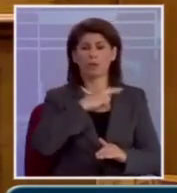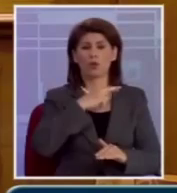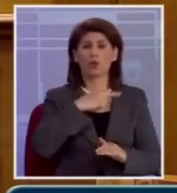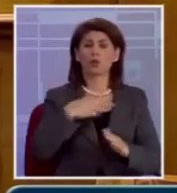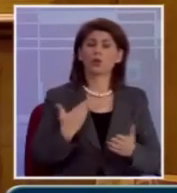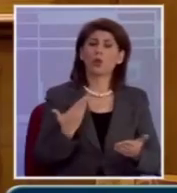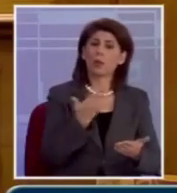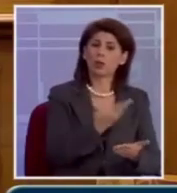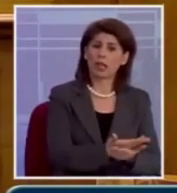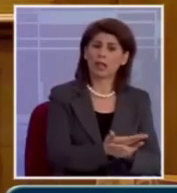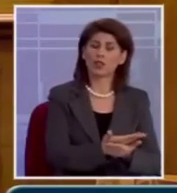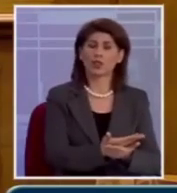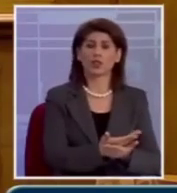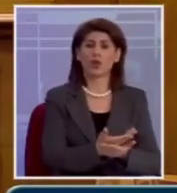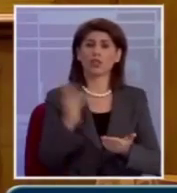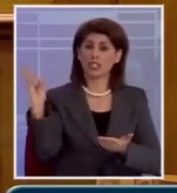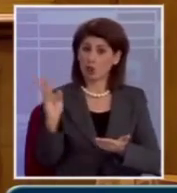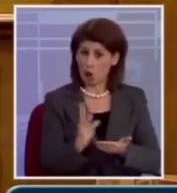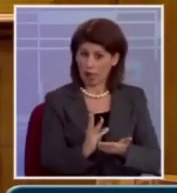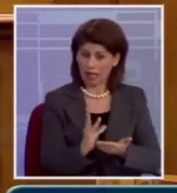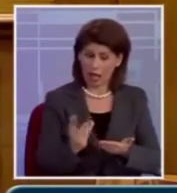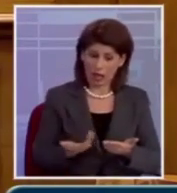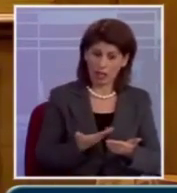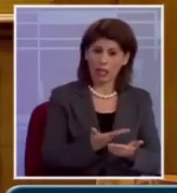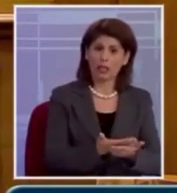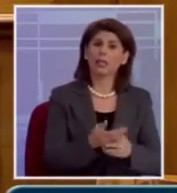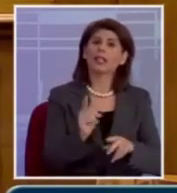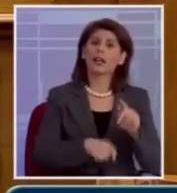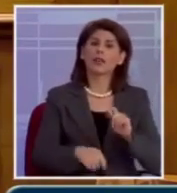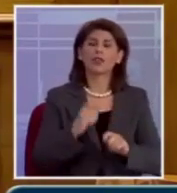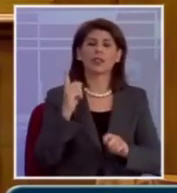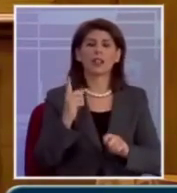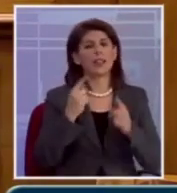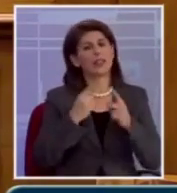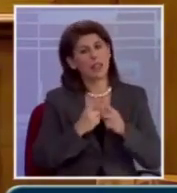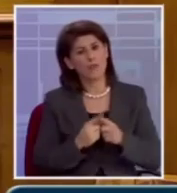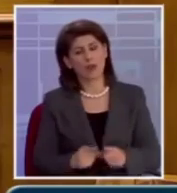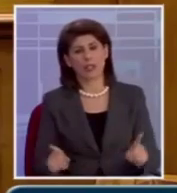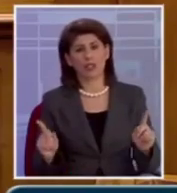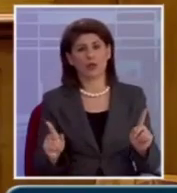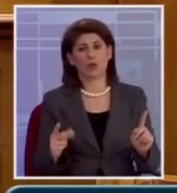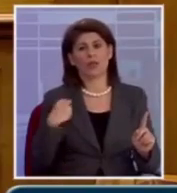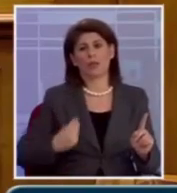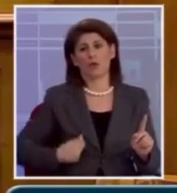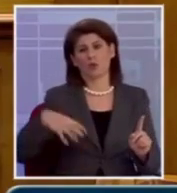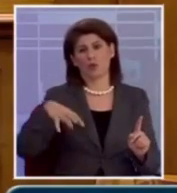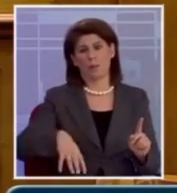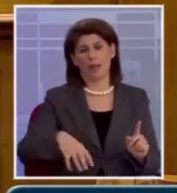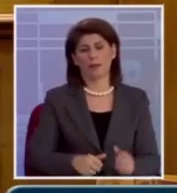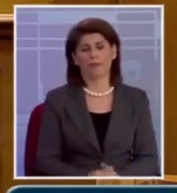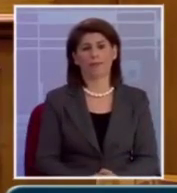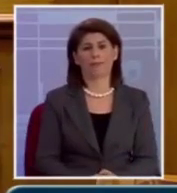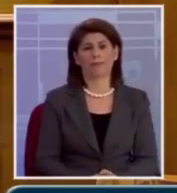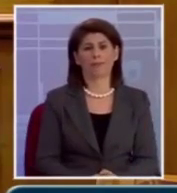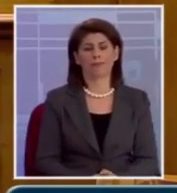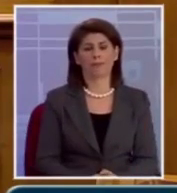που κατέθετε η Τρόικα για την διαμόρφωση ενός διαφορετικού δημόσιου τομέα.